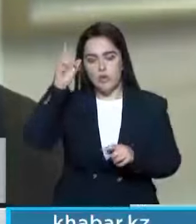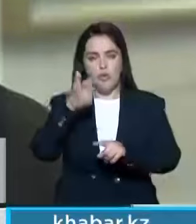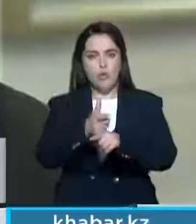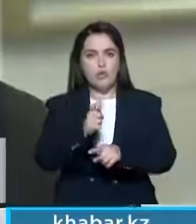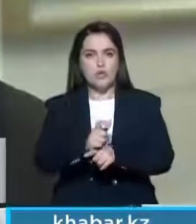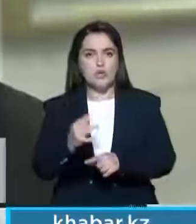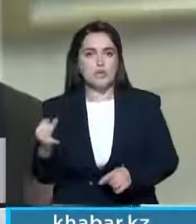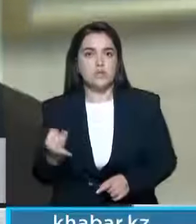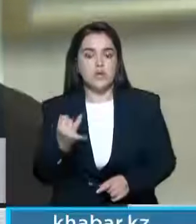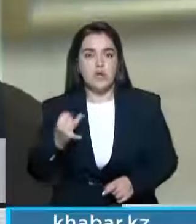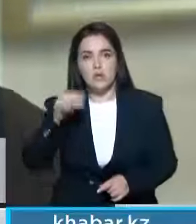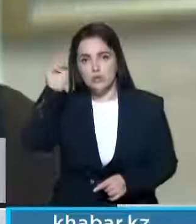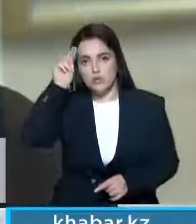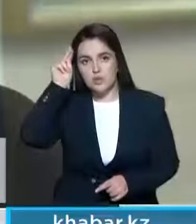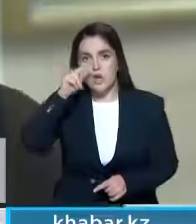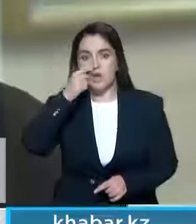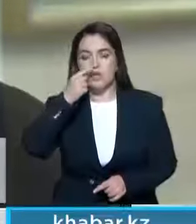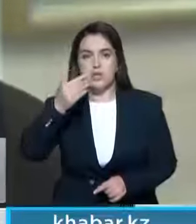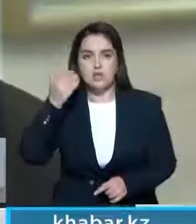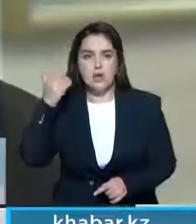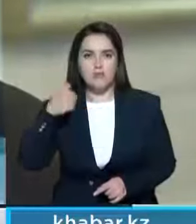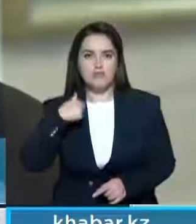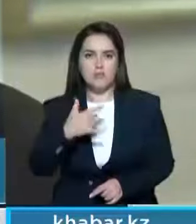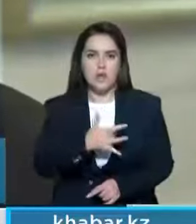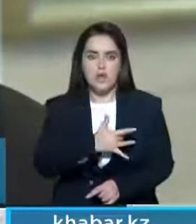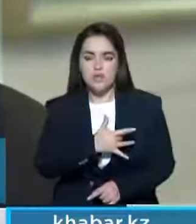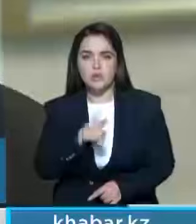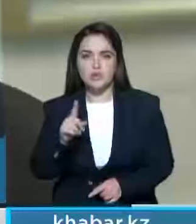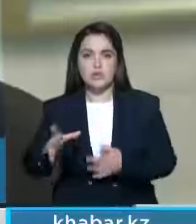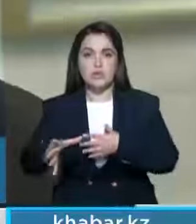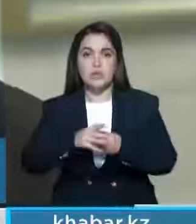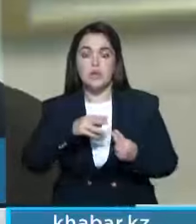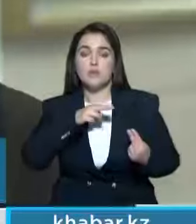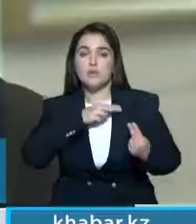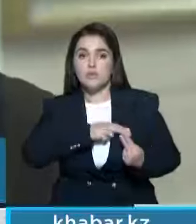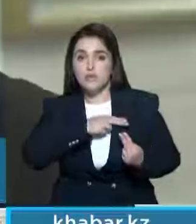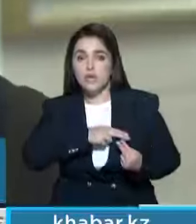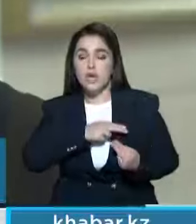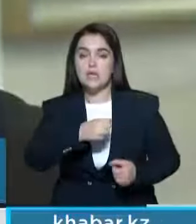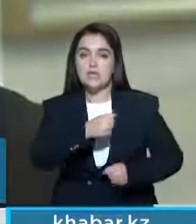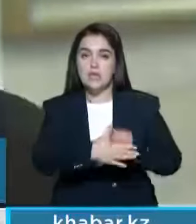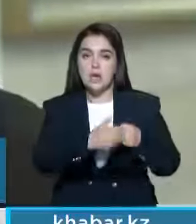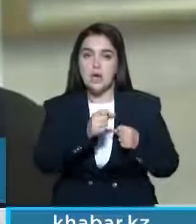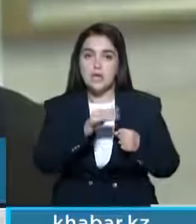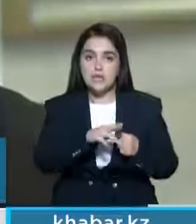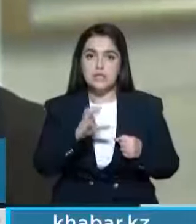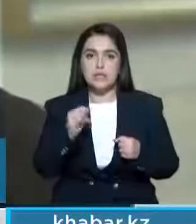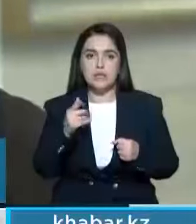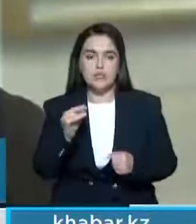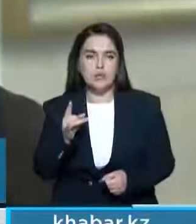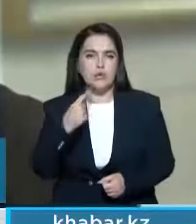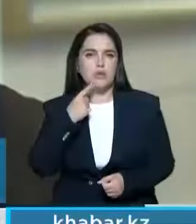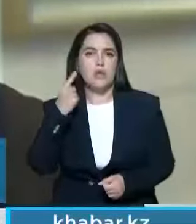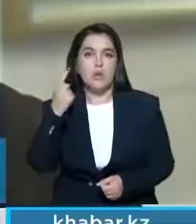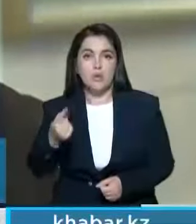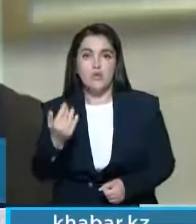интересно для изучения. Еще недавно мне казалось, что сотрудничество Центральной Азии с Сингапуром – это где-то далеко.